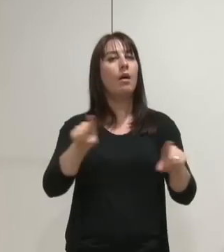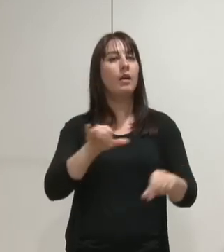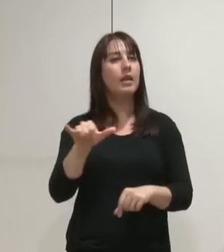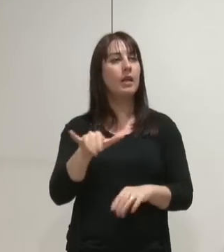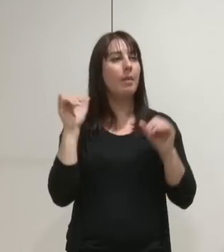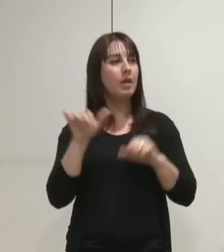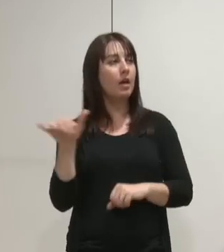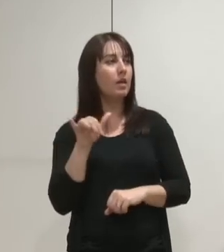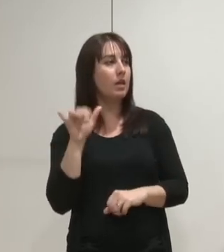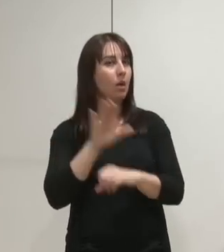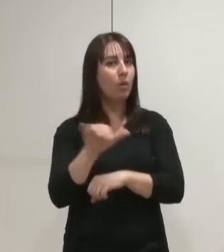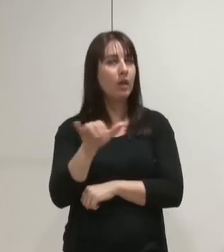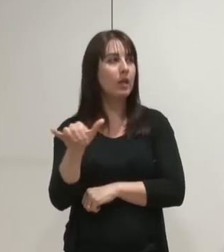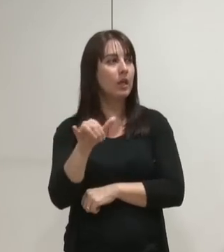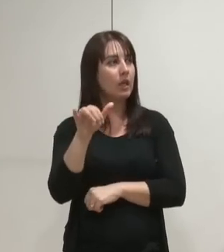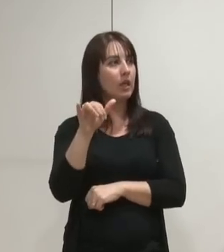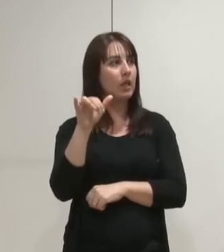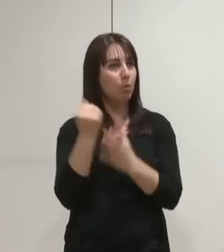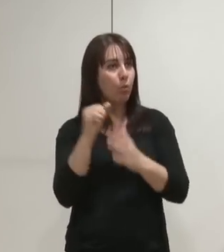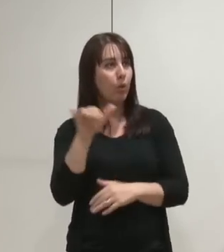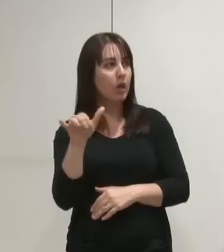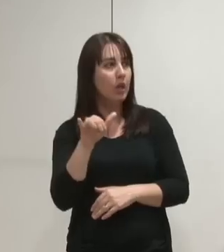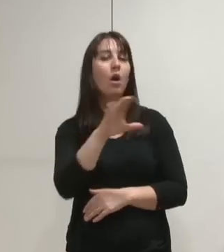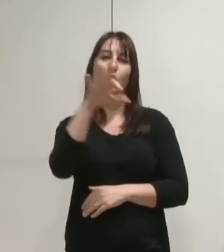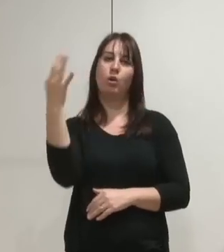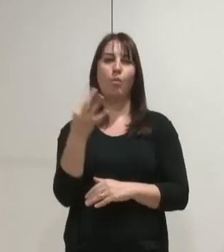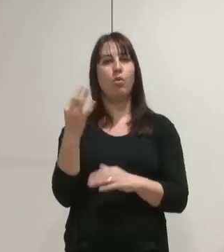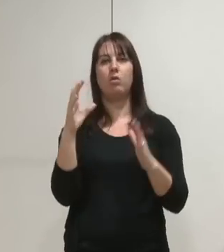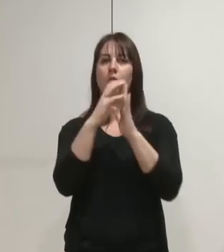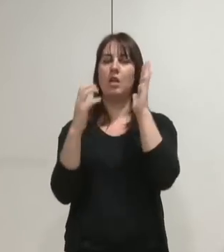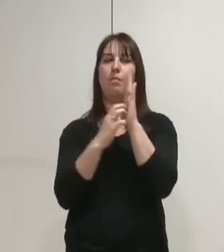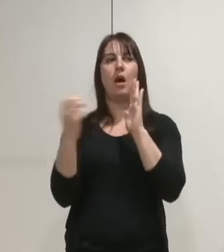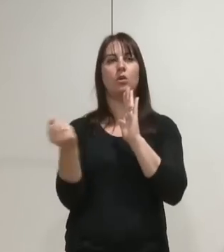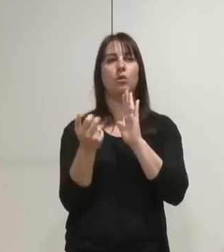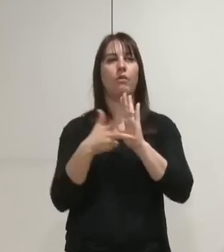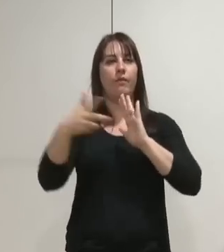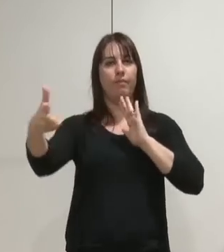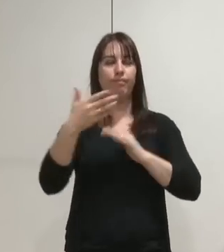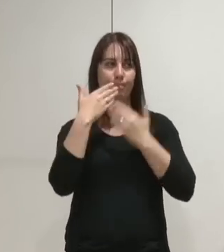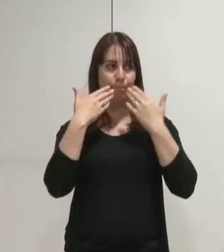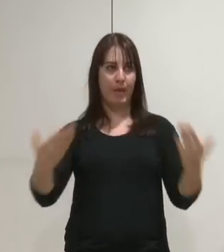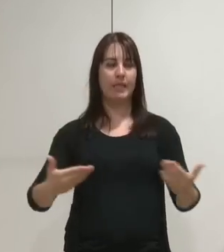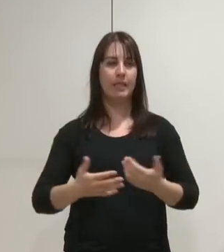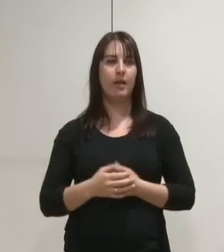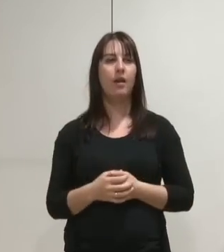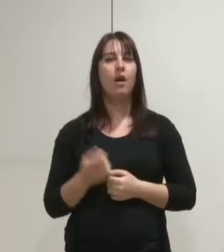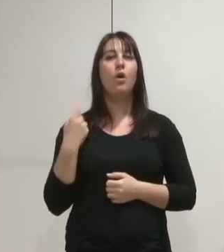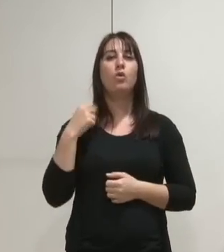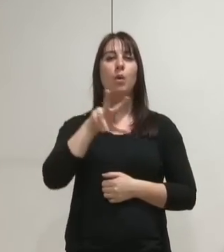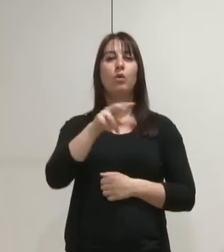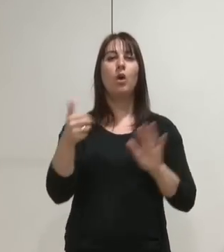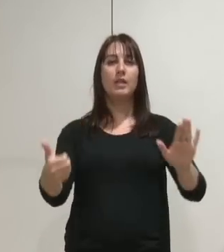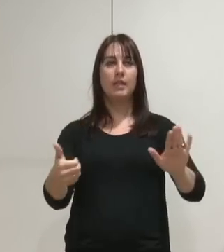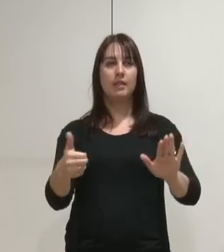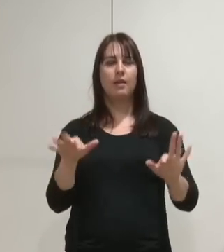s'abstient qui est contre qui est pour unanimité délibération adopté je vous remercie la 36